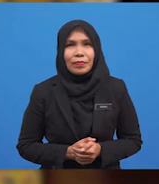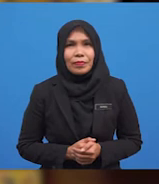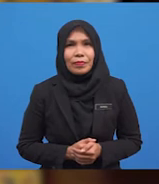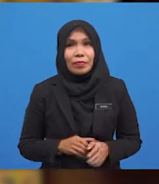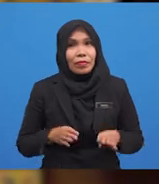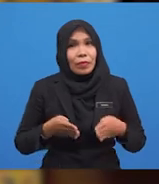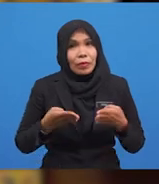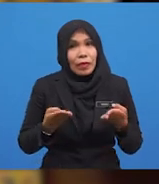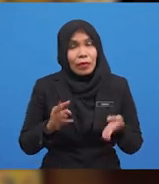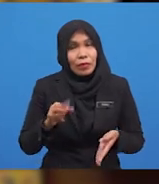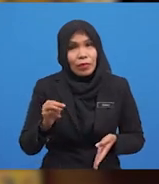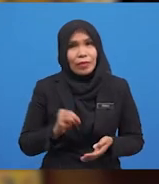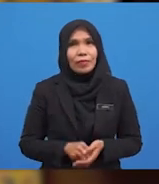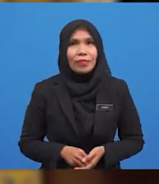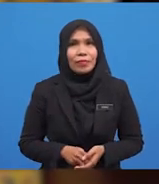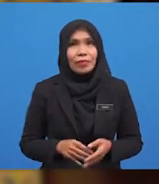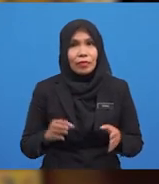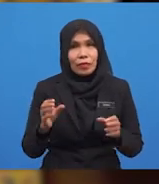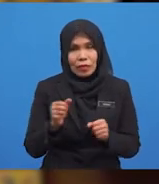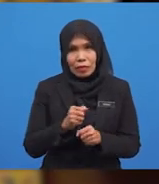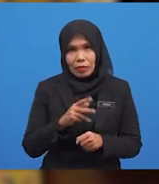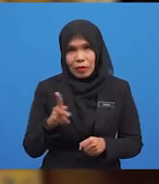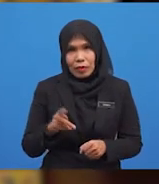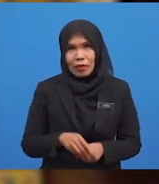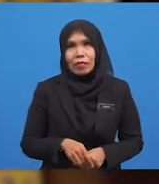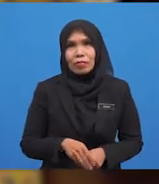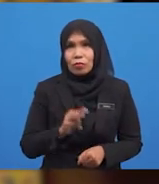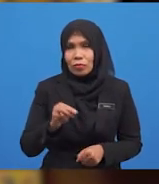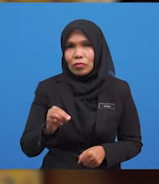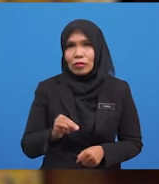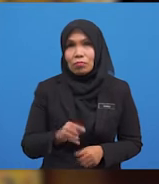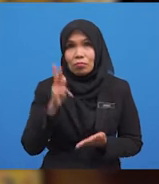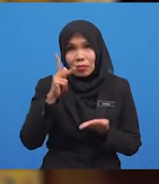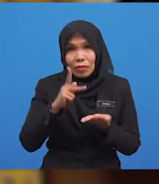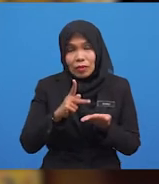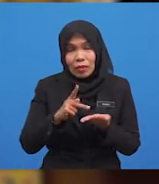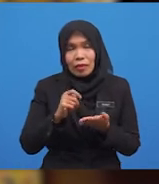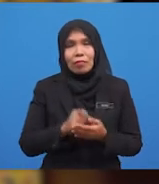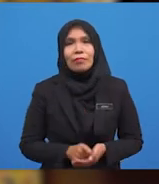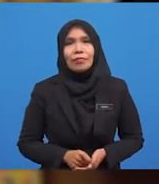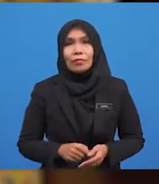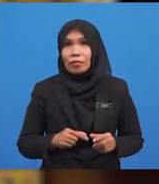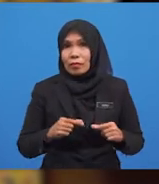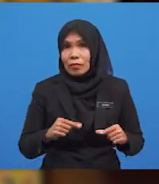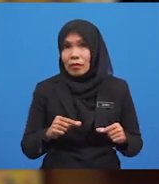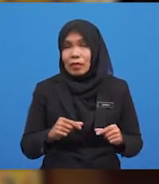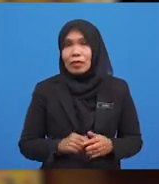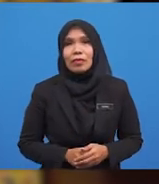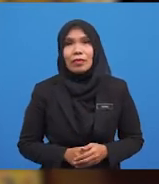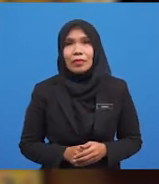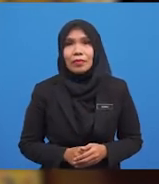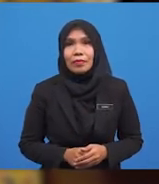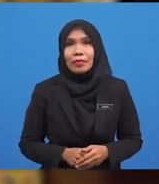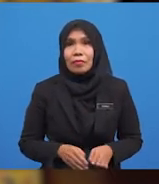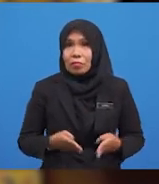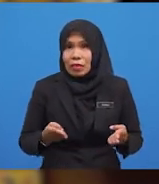Ha, bagaimana murid-murid? Dapatkah murid-murid kenal pasti gaya bahasa pada frasa berwarna